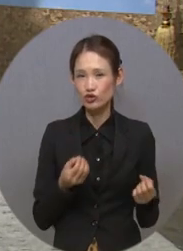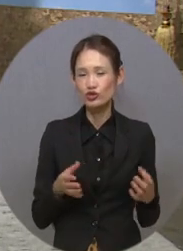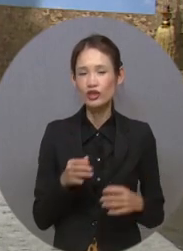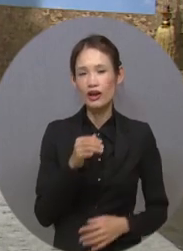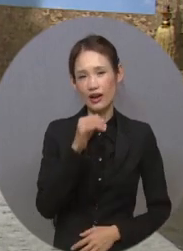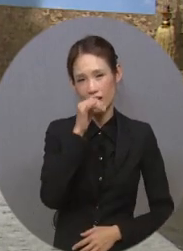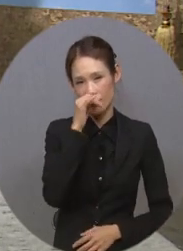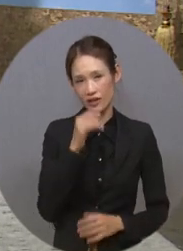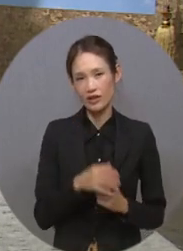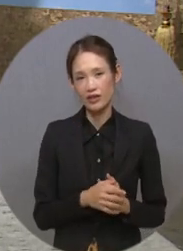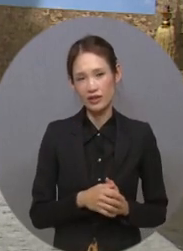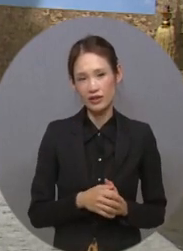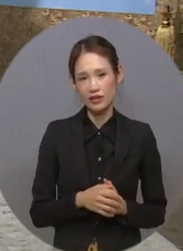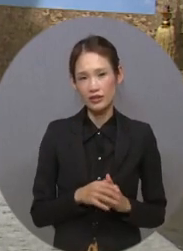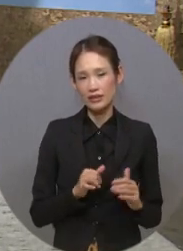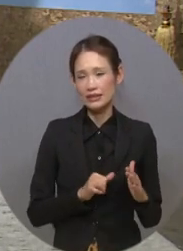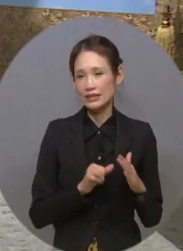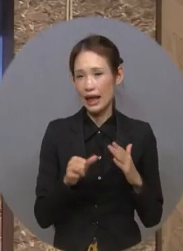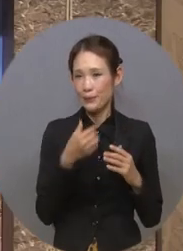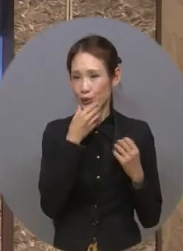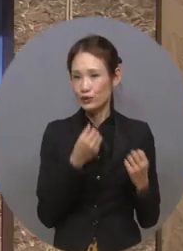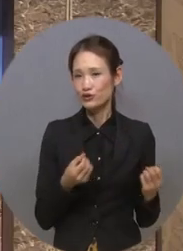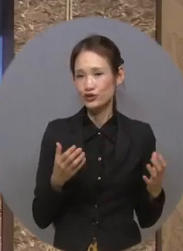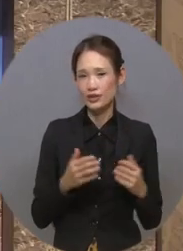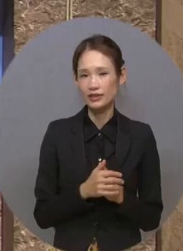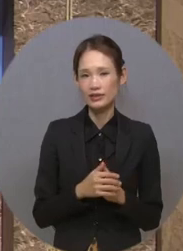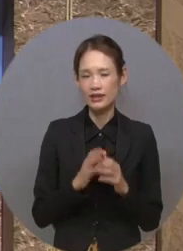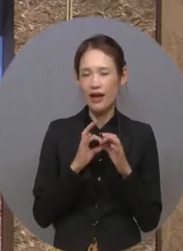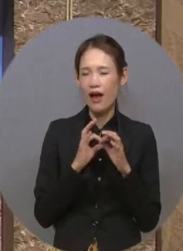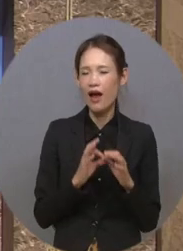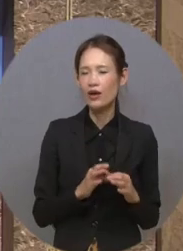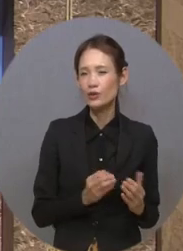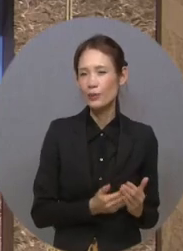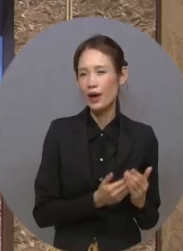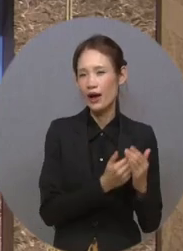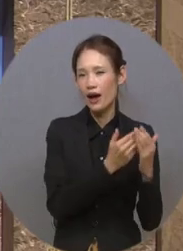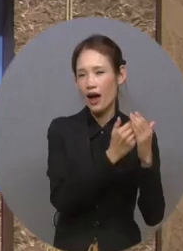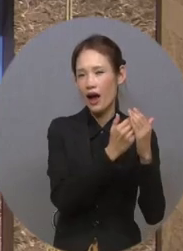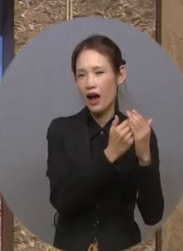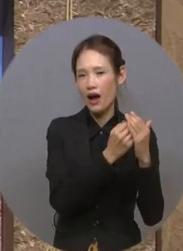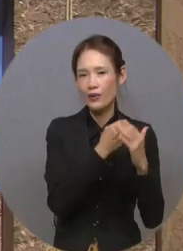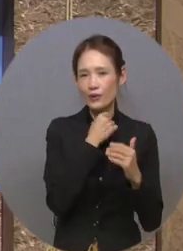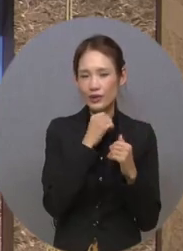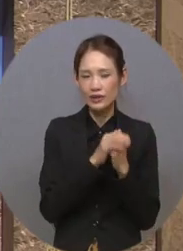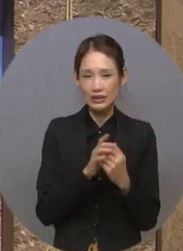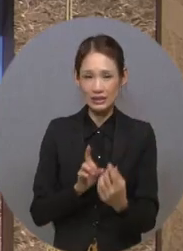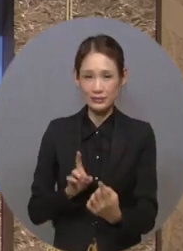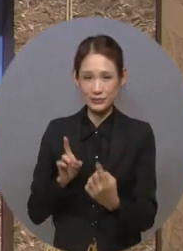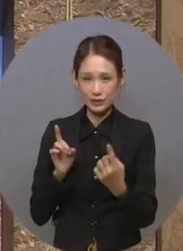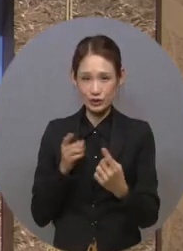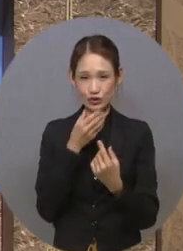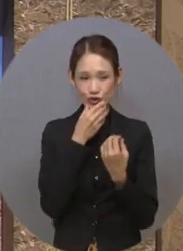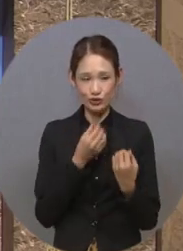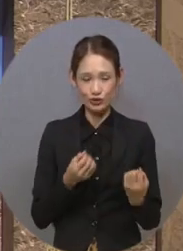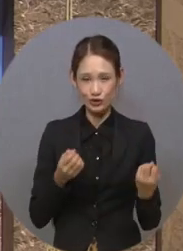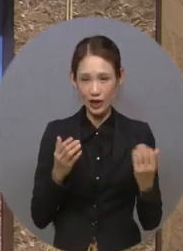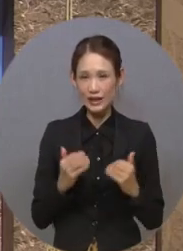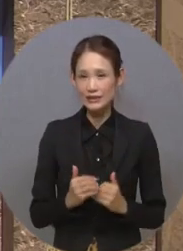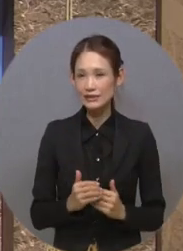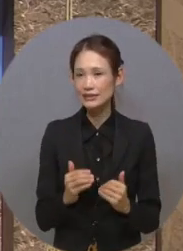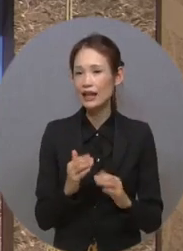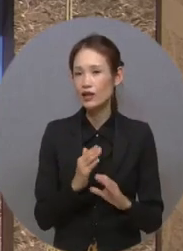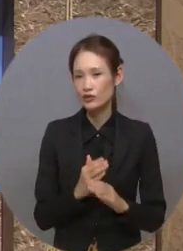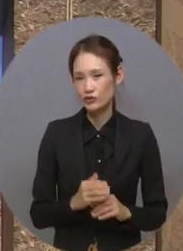있고요. 예. 그걸 이제 지금 대표 축제로 지금 계속 발전시키려고 예. 그래서 이번에도 비대면으로 이제 그 축제를 진행하고 있는